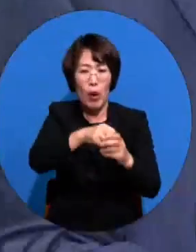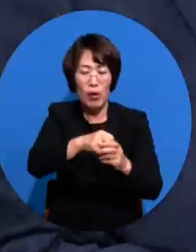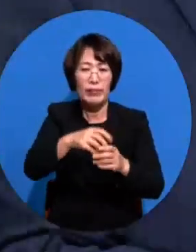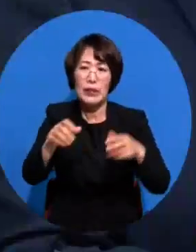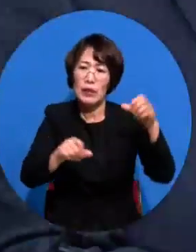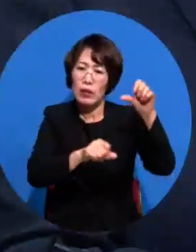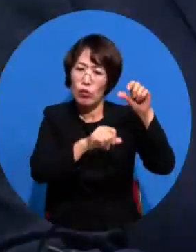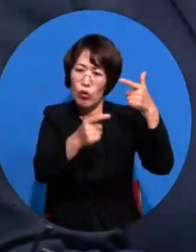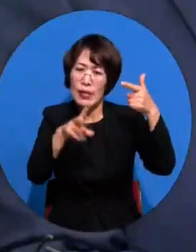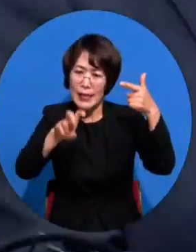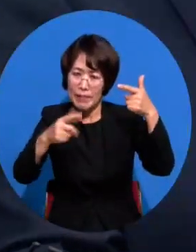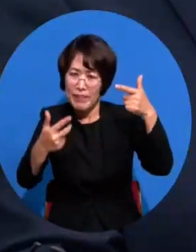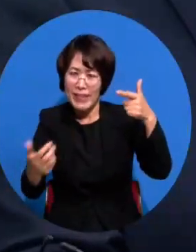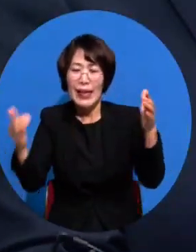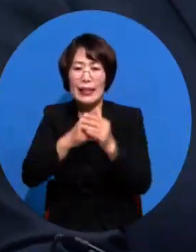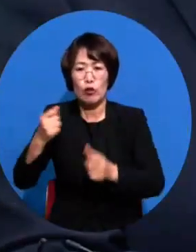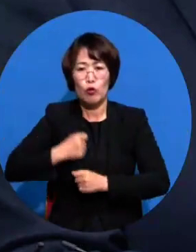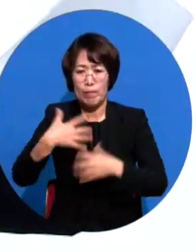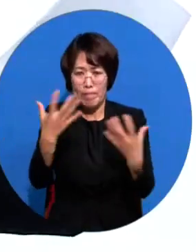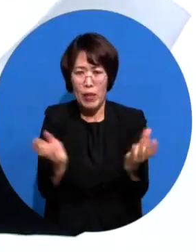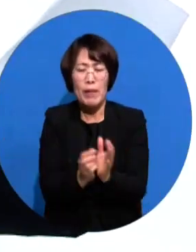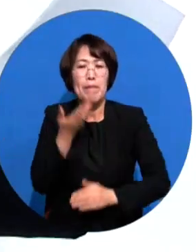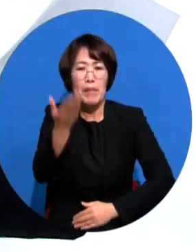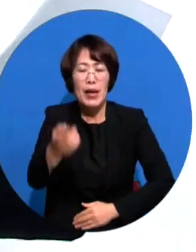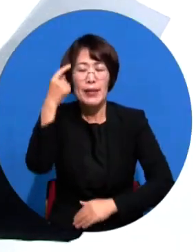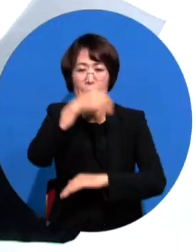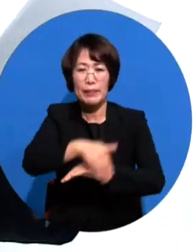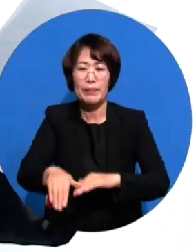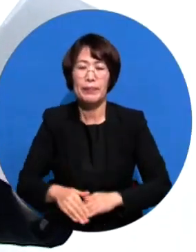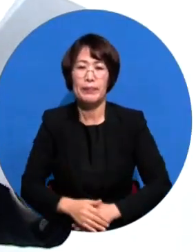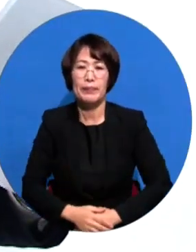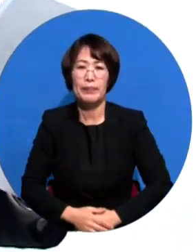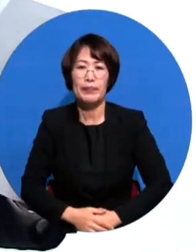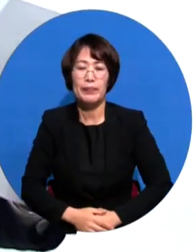27일까지 국방부에 제출할 예정입니다. MBC 뉴스 김진선입니다.